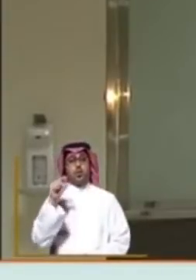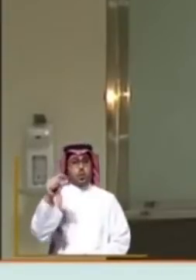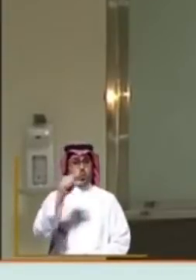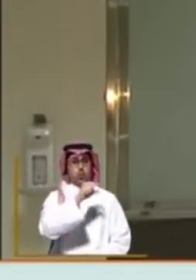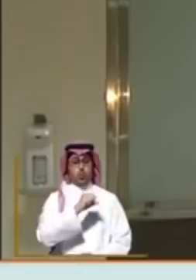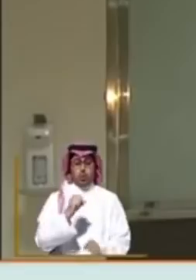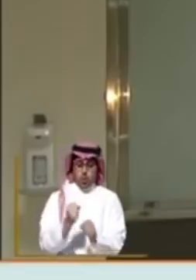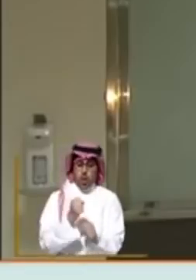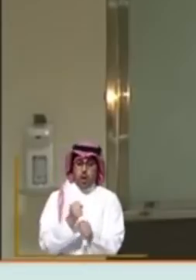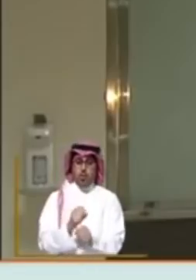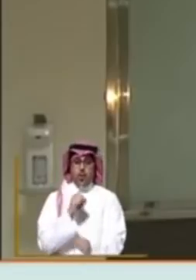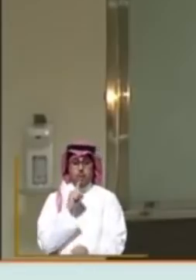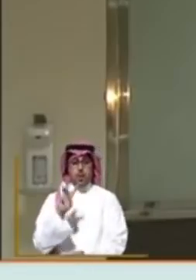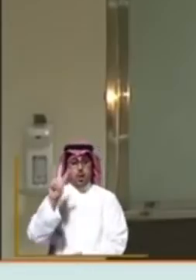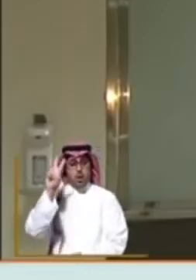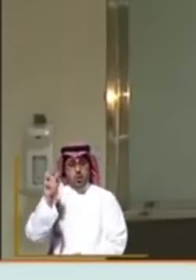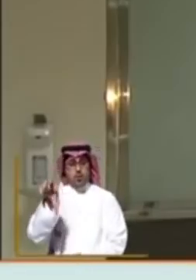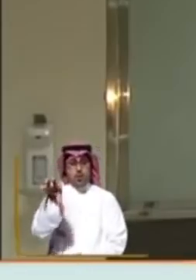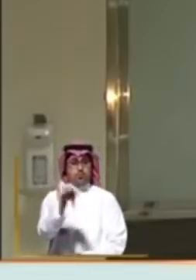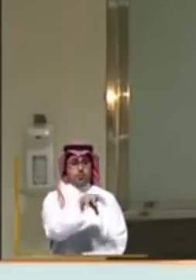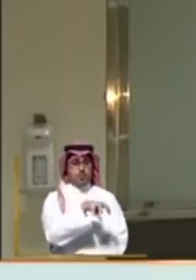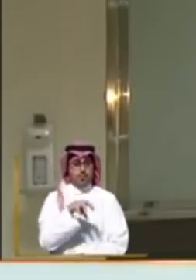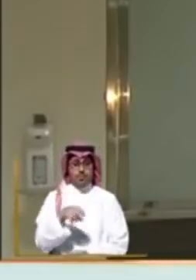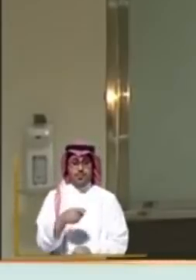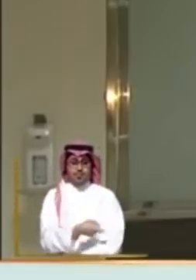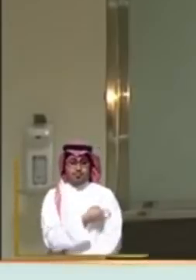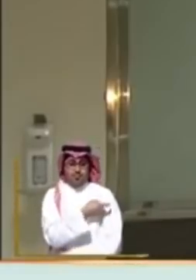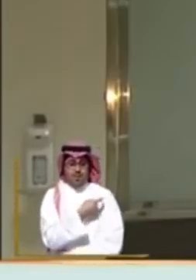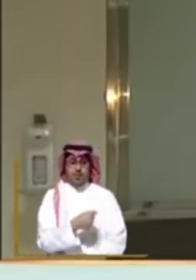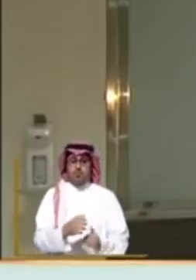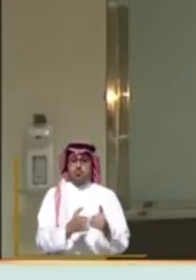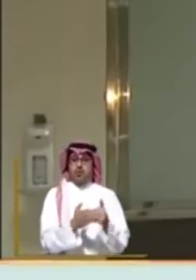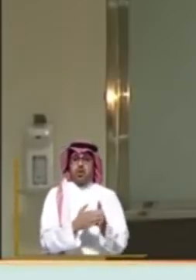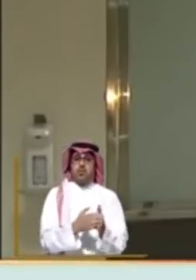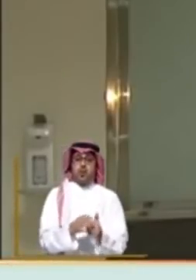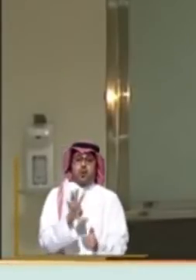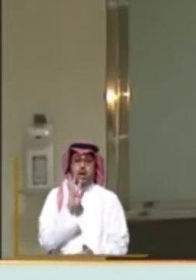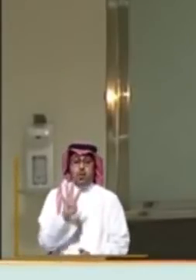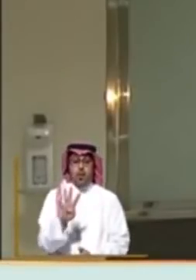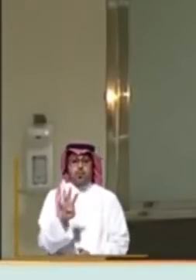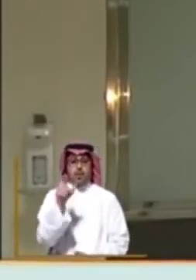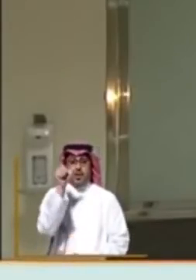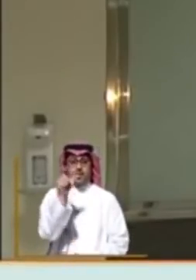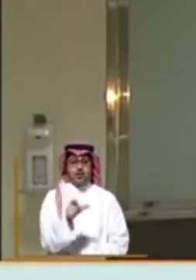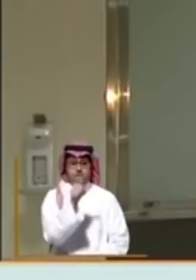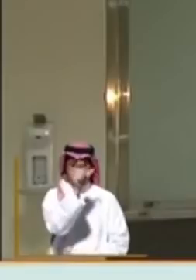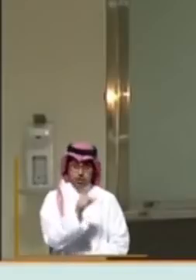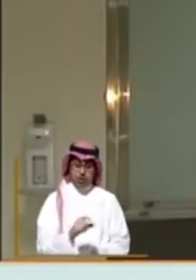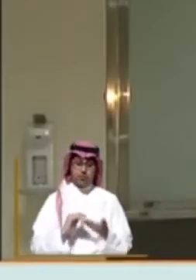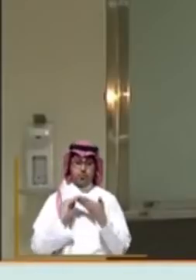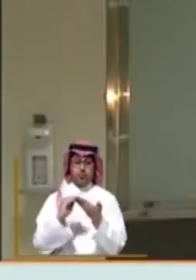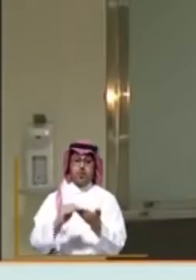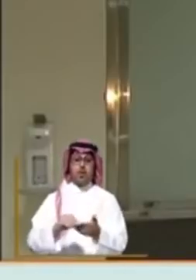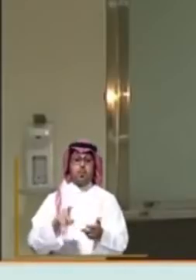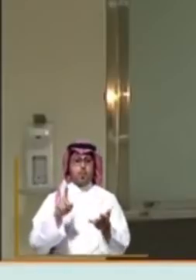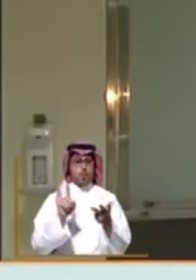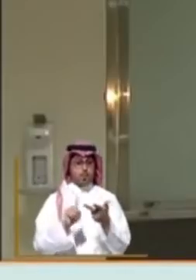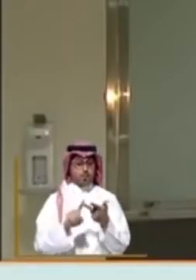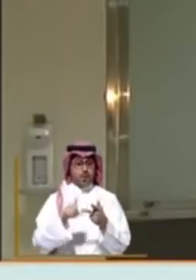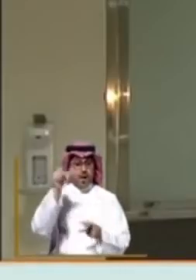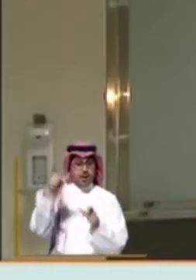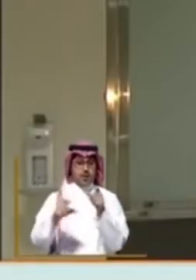وتم عمل أكثر من 130 عيادة، وتم خدمة فيها ما يزيد على 400 مريض. تم إحالة أكثر من 7 حالات